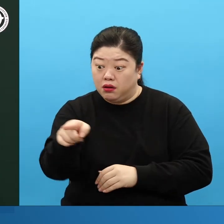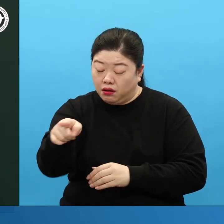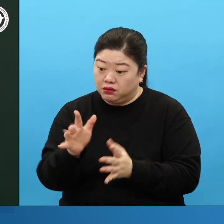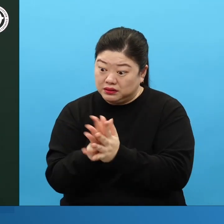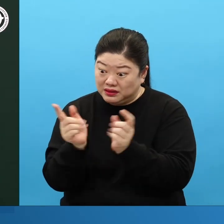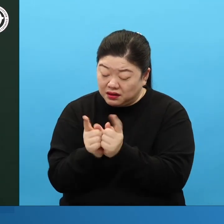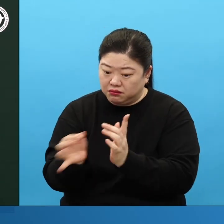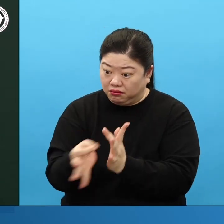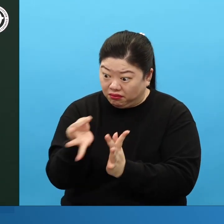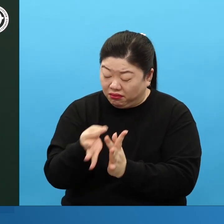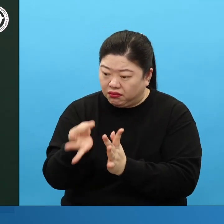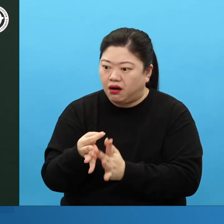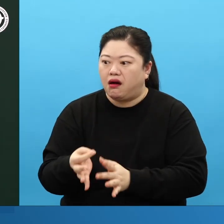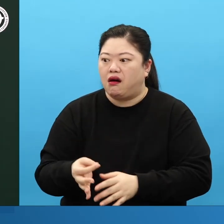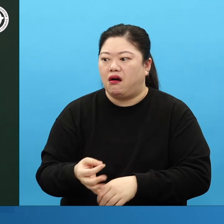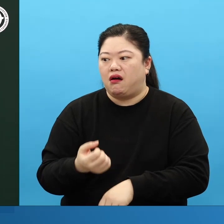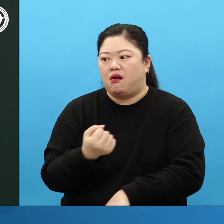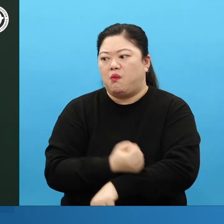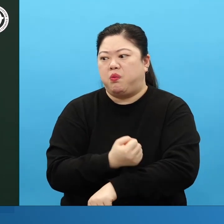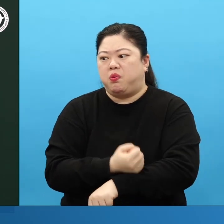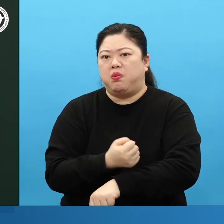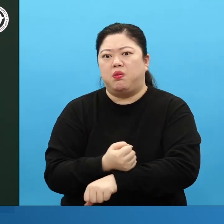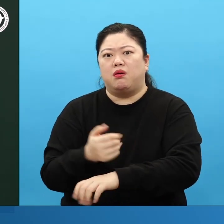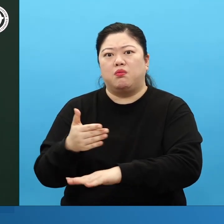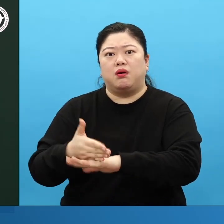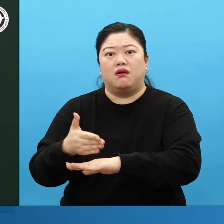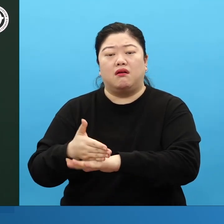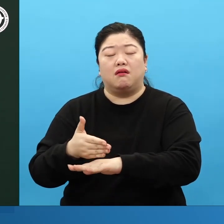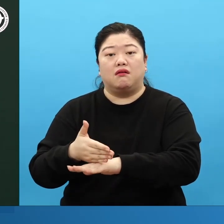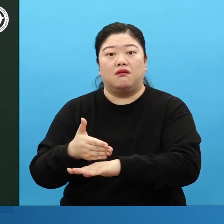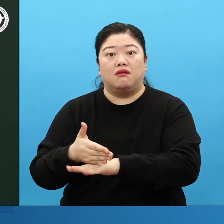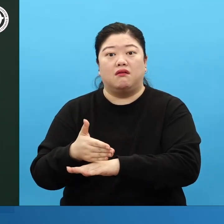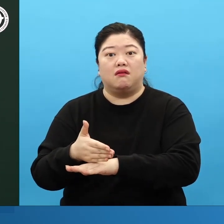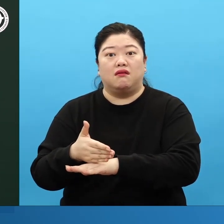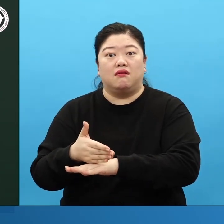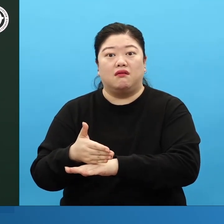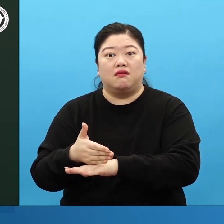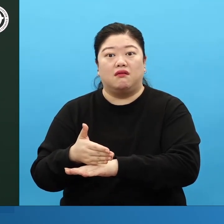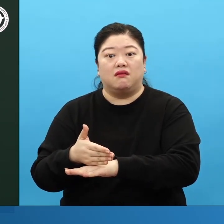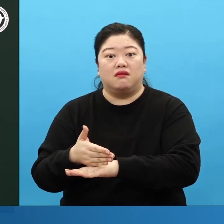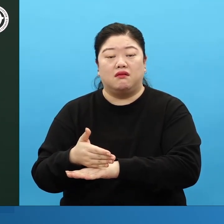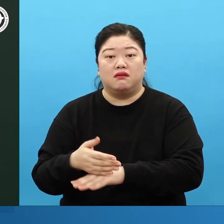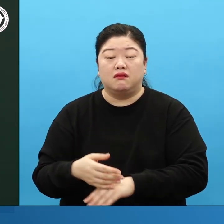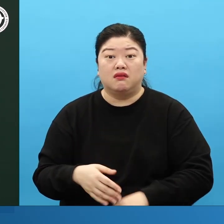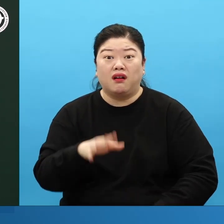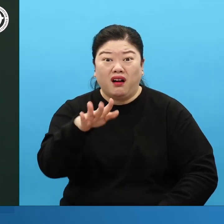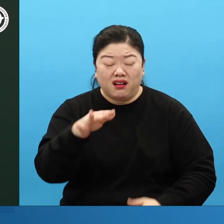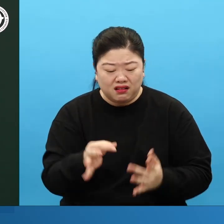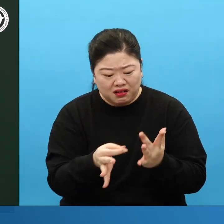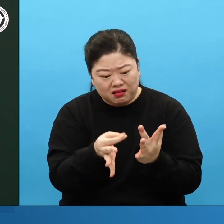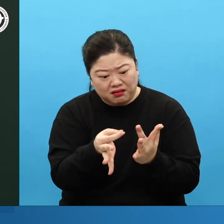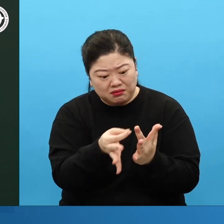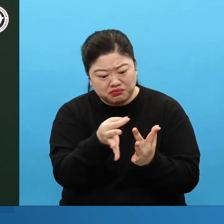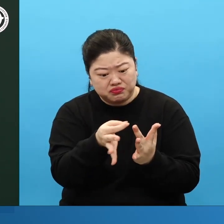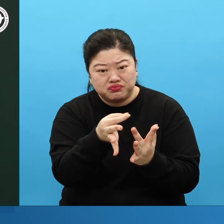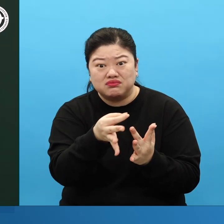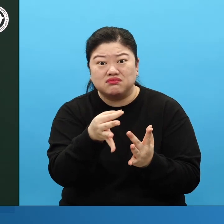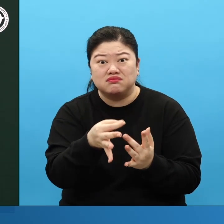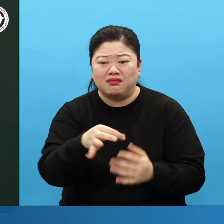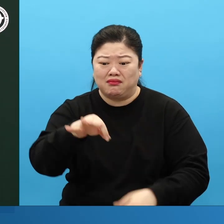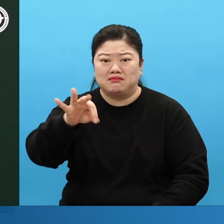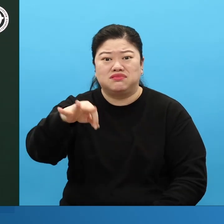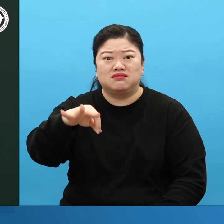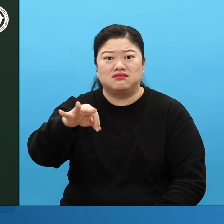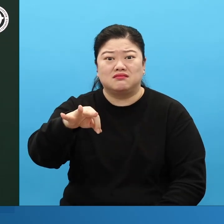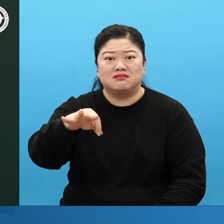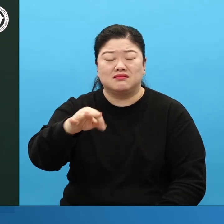las personas normalmente los tiran porque están rotos, pero él los llevó a casa, los lavó y los cosió y los trajo. No es nada 아주 grande. 작은 데 있는 오직입니다. Es un aspecto de solo en un